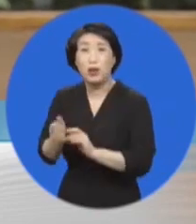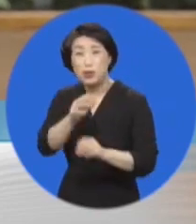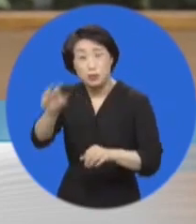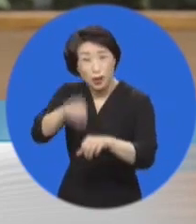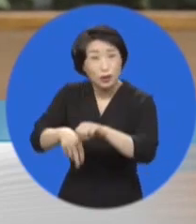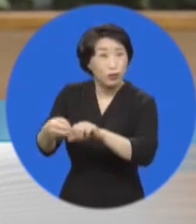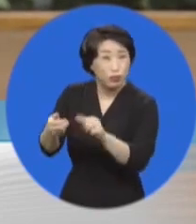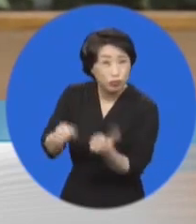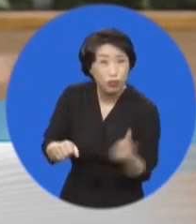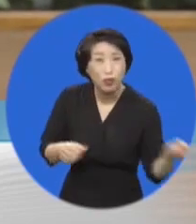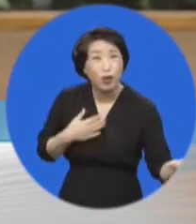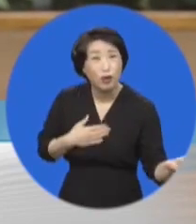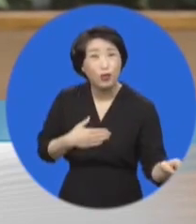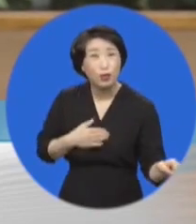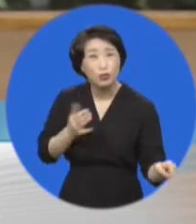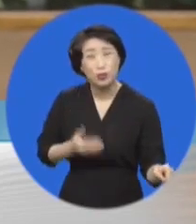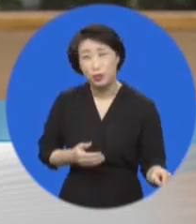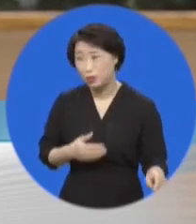알아듣습니까?